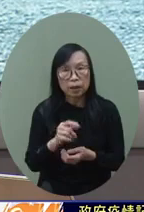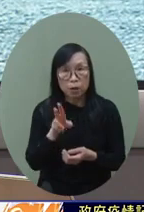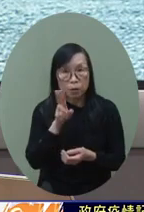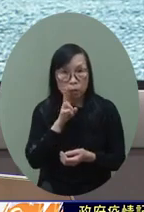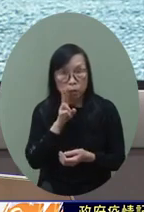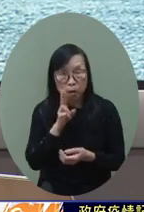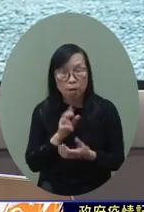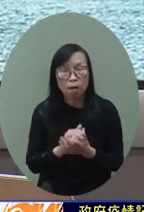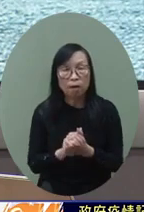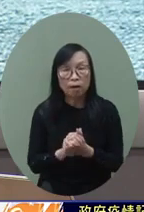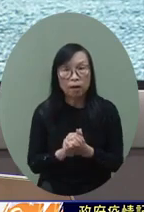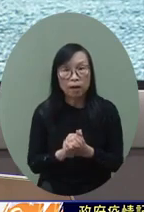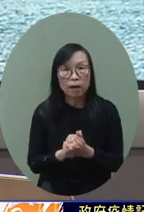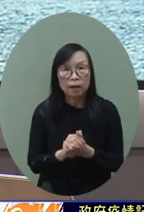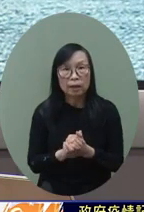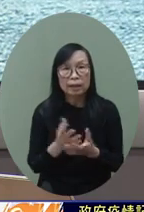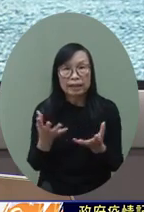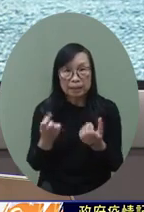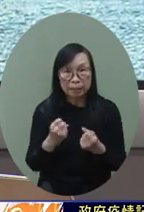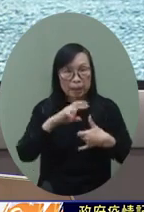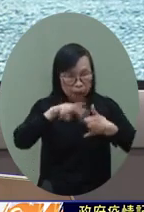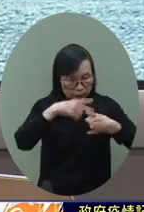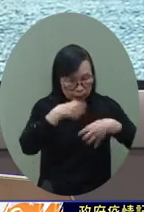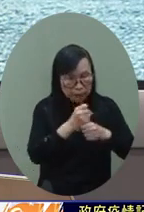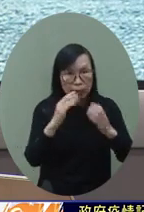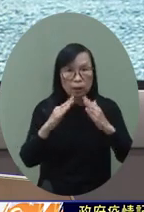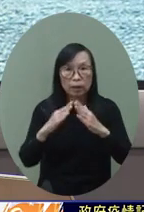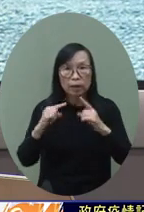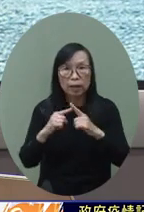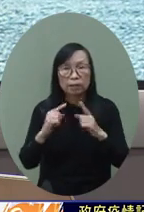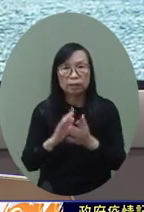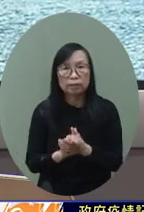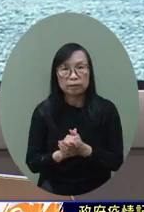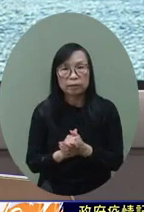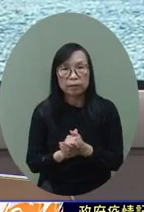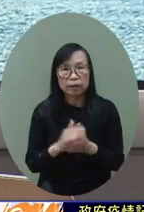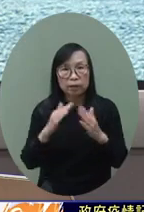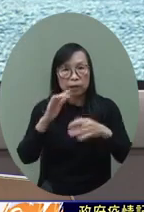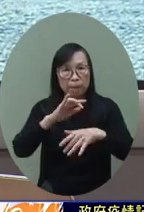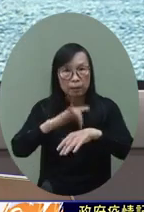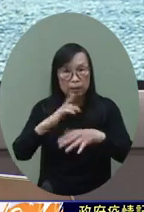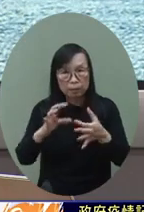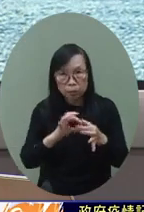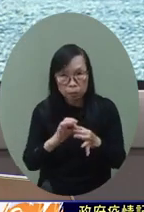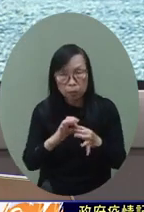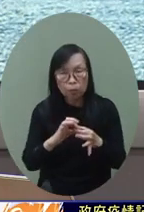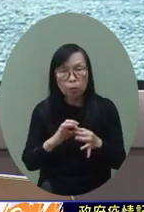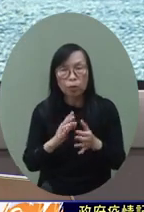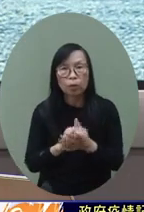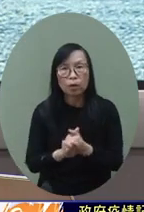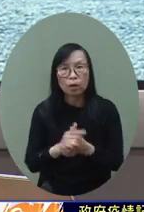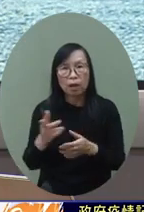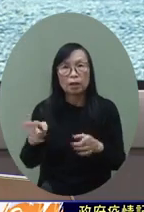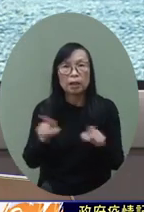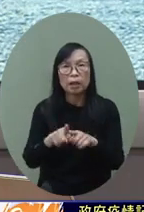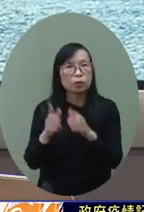個需要接受檢疫嘅屋企人，即係如果你屋企人係一個緊密接觸者，咁你係同佢